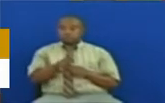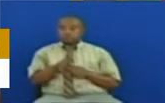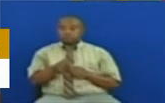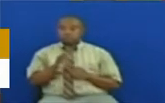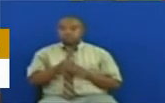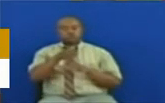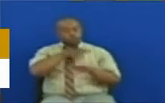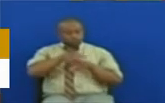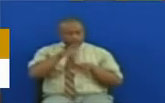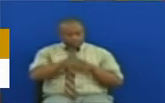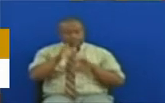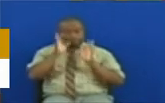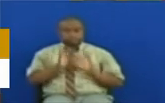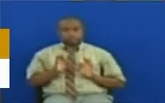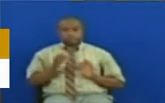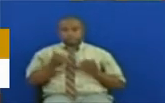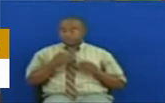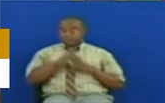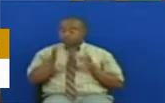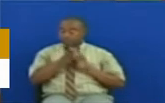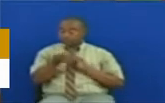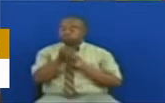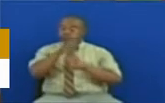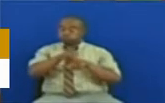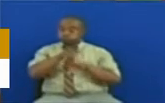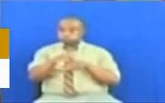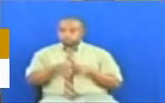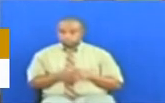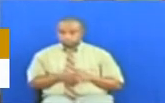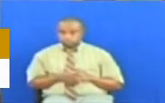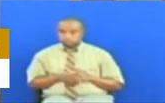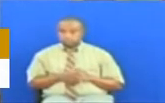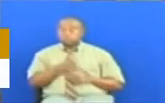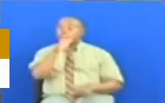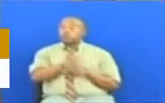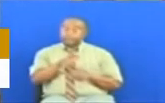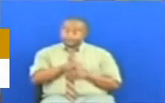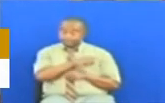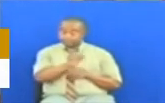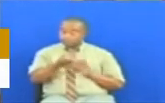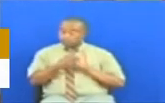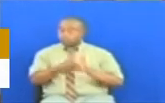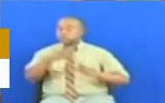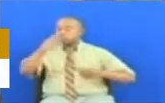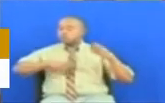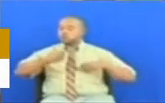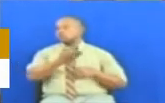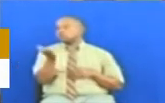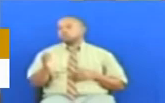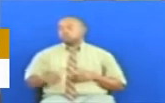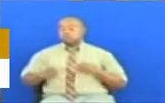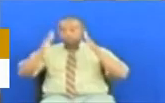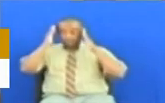wameieleza, na nitachukua nafasi kidogo katika kuifafanua, ambapo wengi wameonyesha wasiwasi wao. Mheshimiwa